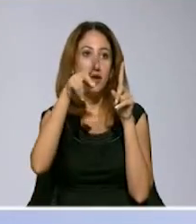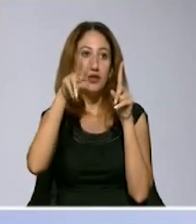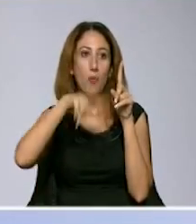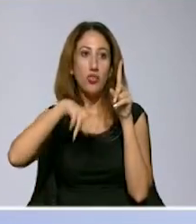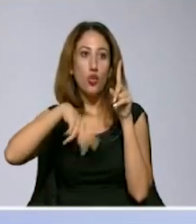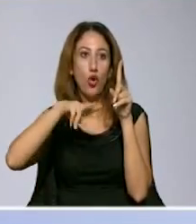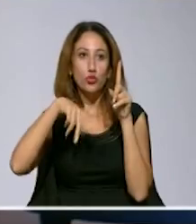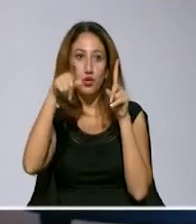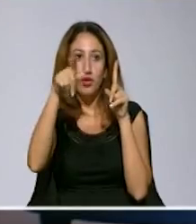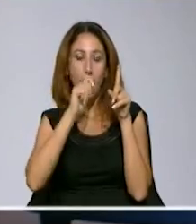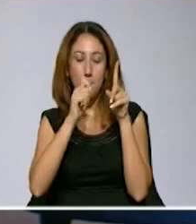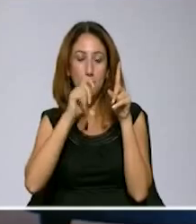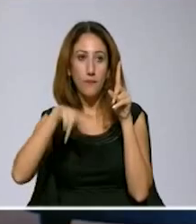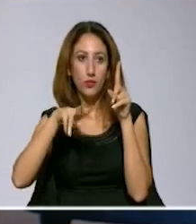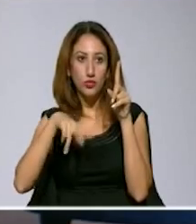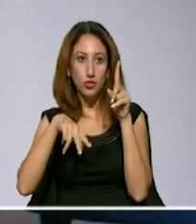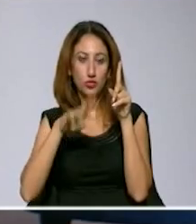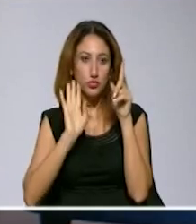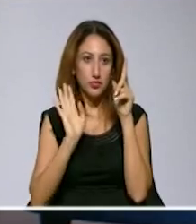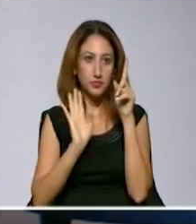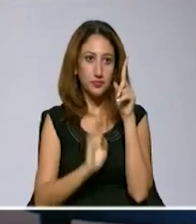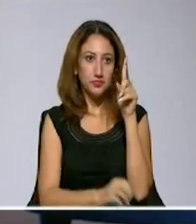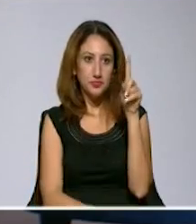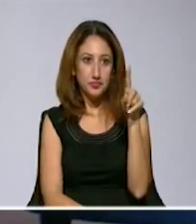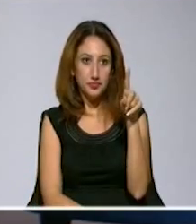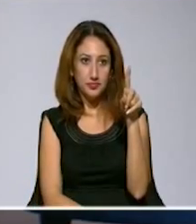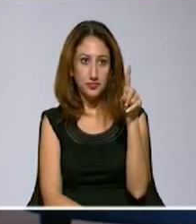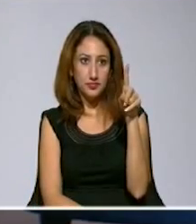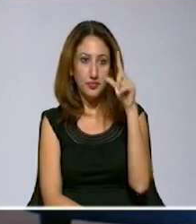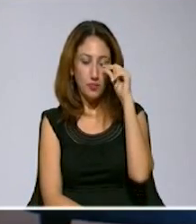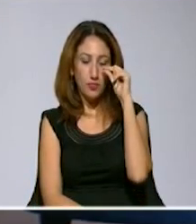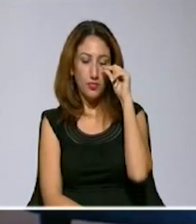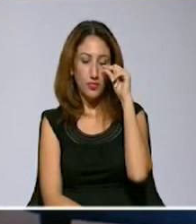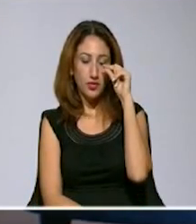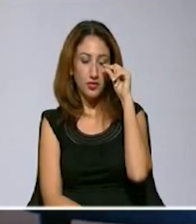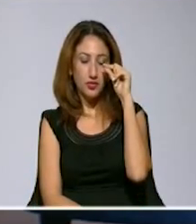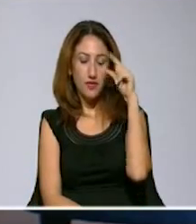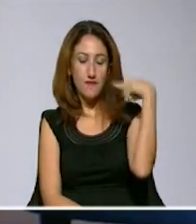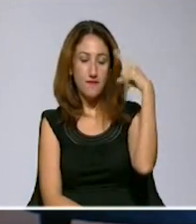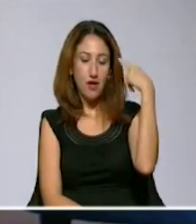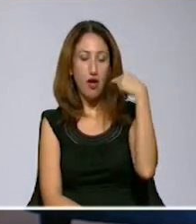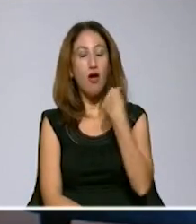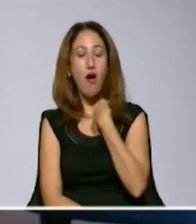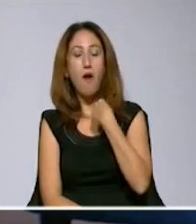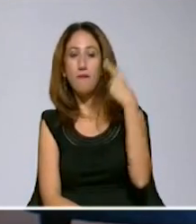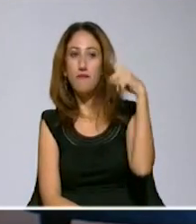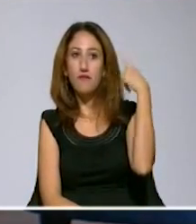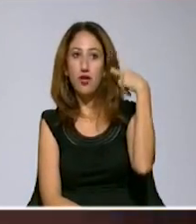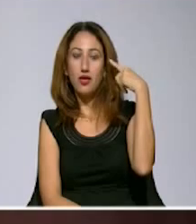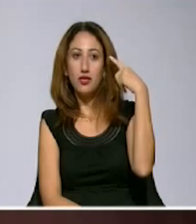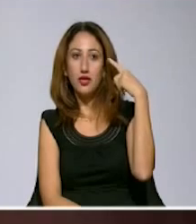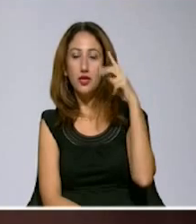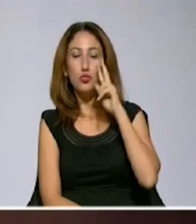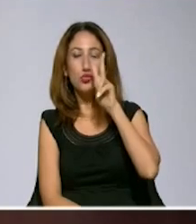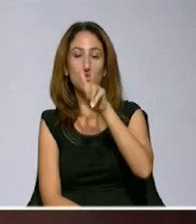ماشي. خلص المس. انا خلاص. اوكي غمض عينك فكري في اي رقم تشوفيه